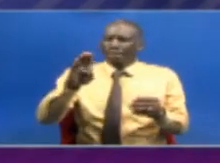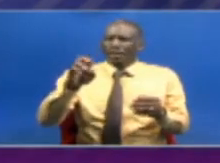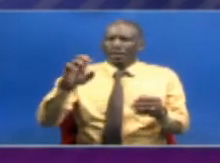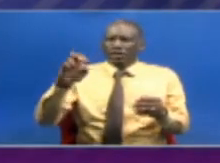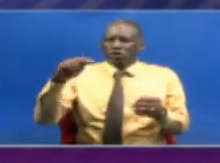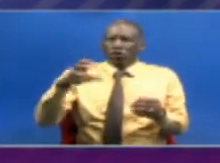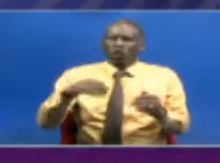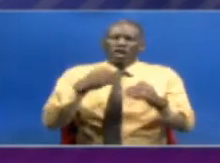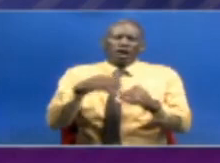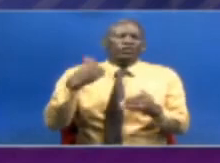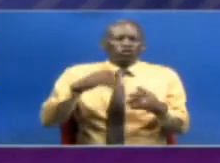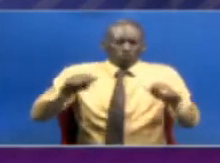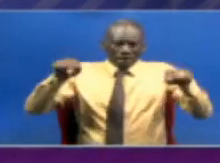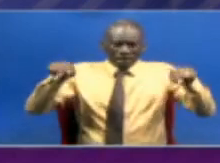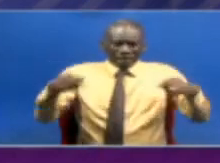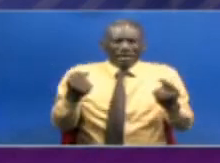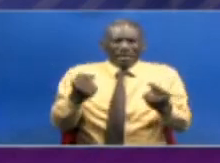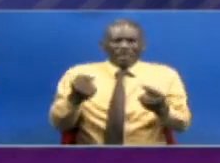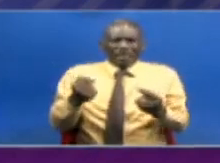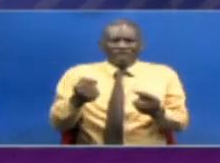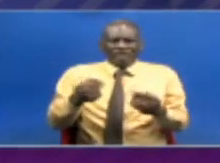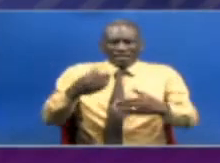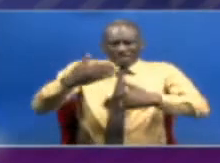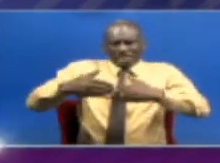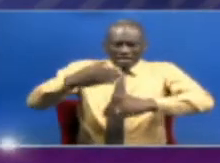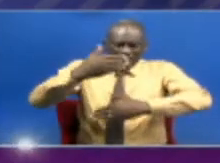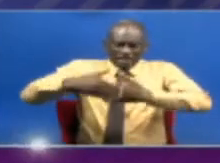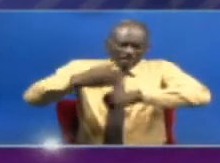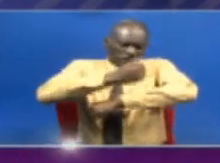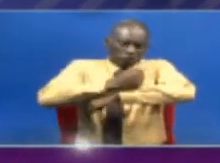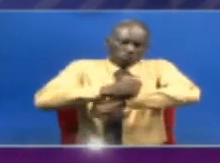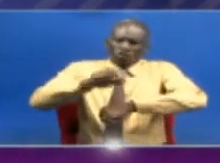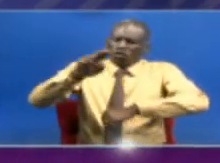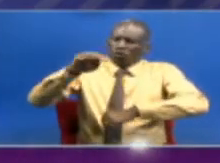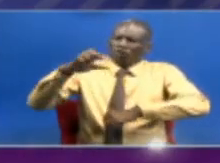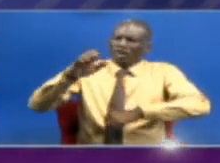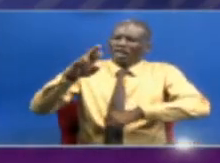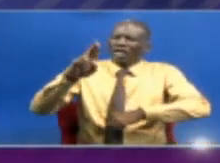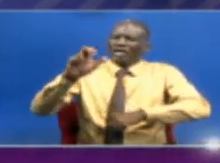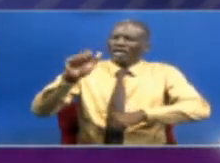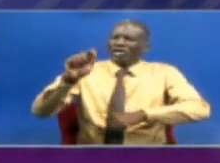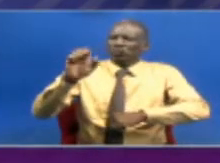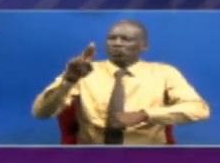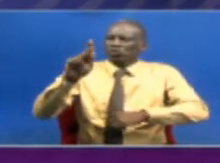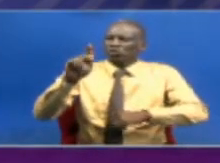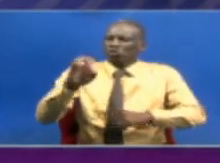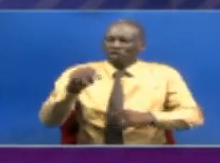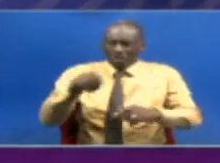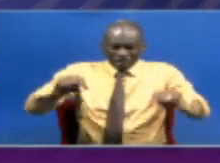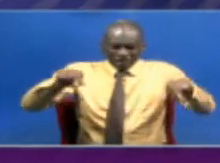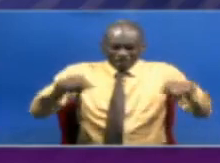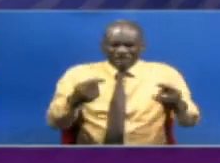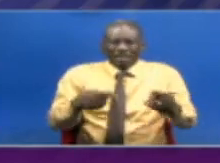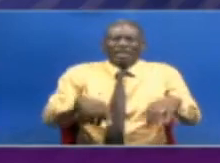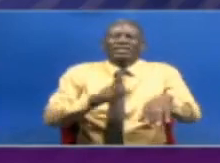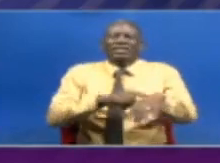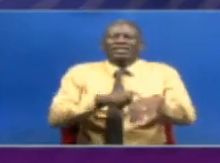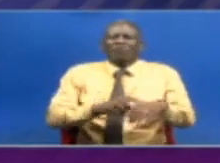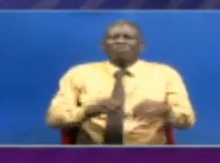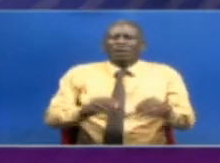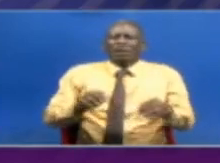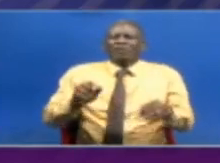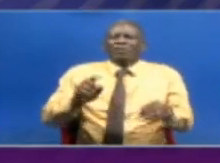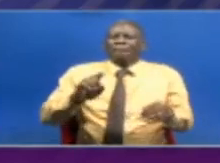ya msingi ya Ngaratuko. Shambulizi hili lilitokea wakati waziri wa usalama ndani Profesa Kithure Kindiki alikuwa akiongoza mkutano